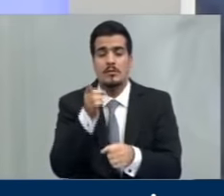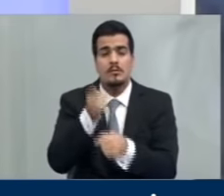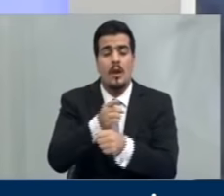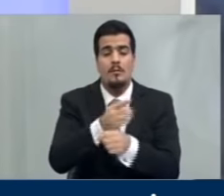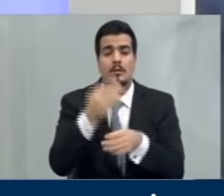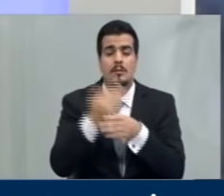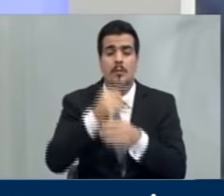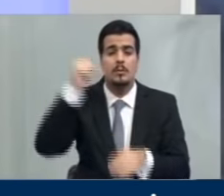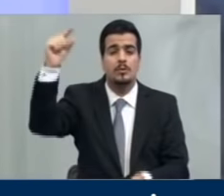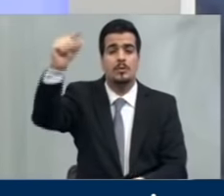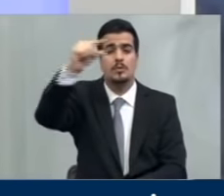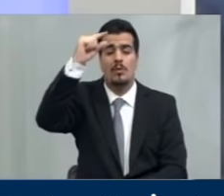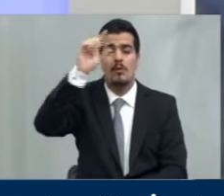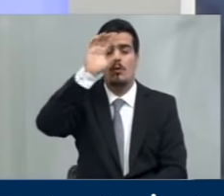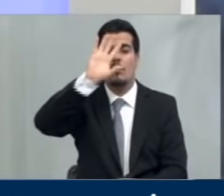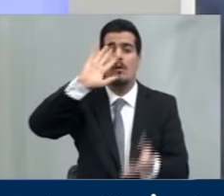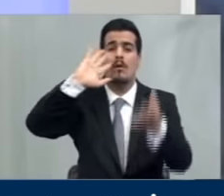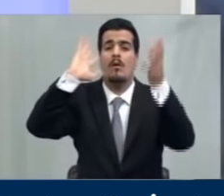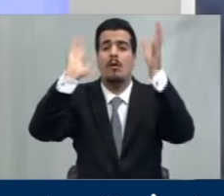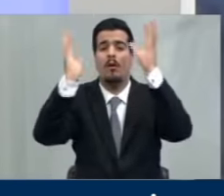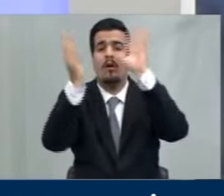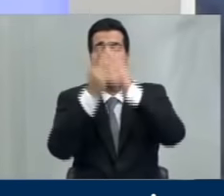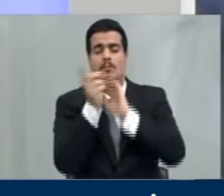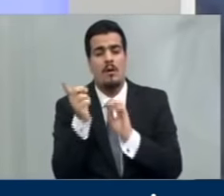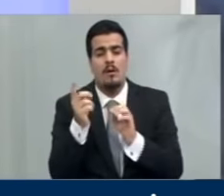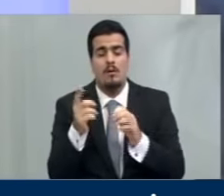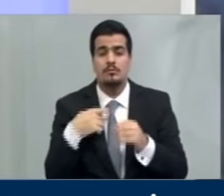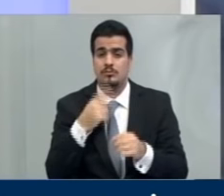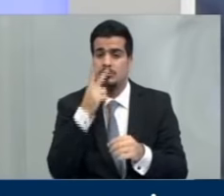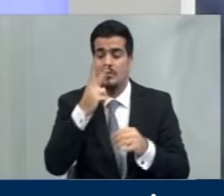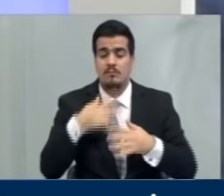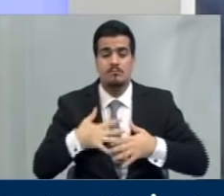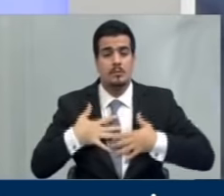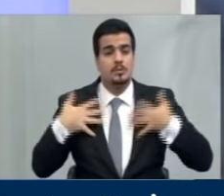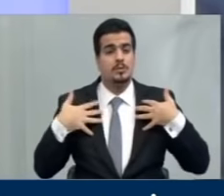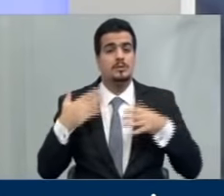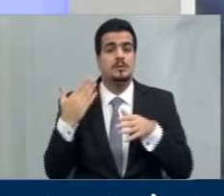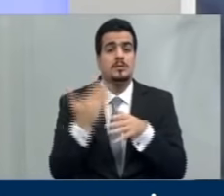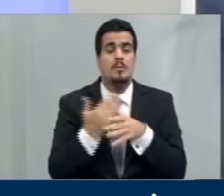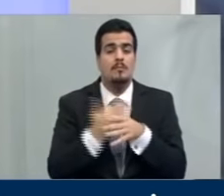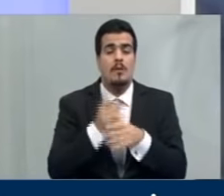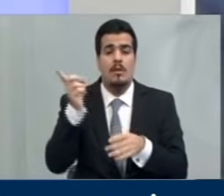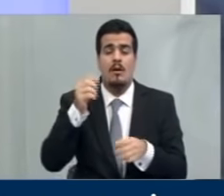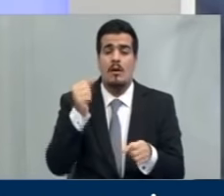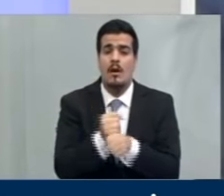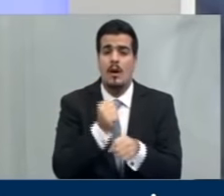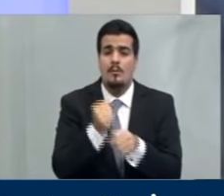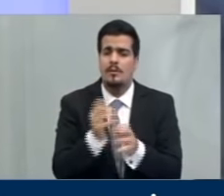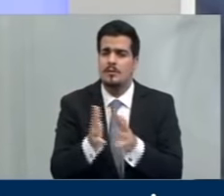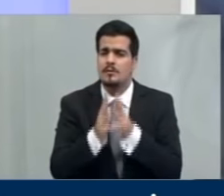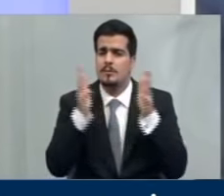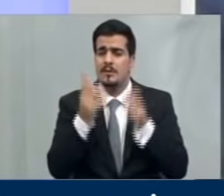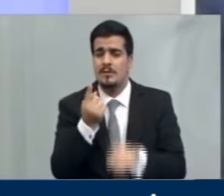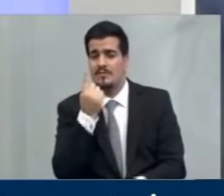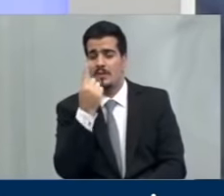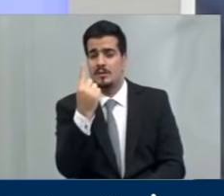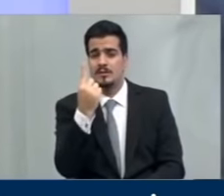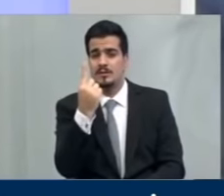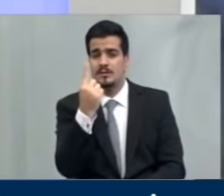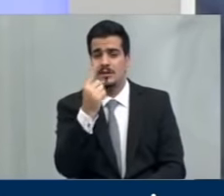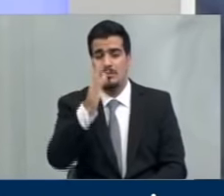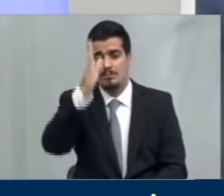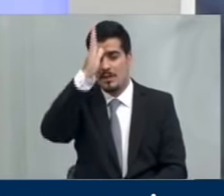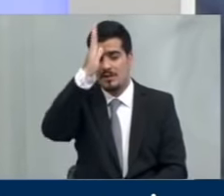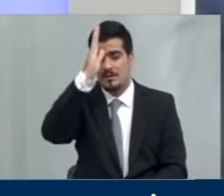دول العالم له مدلولات كثيرة، لأن اليوم هذا النصر والإنجاز الكبير ليس فقط على